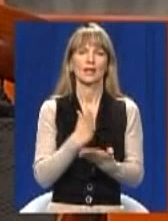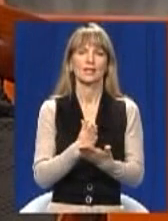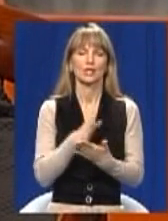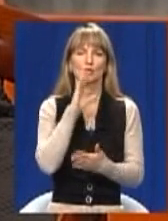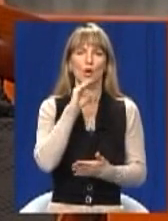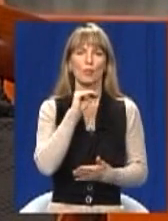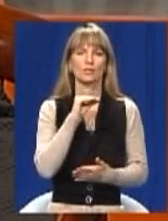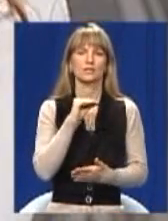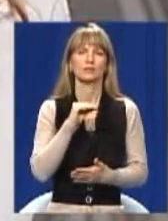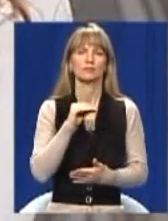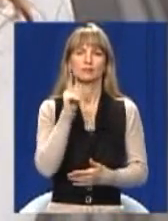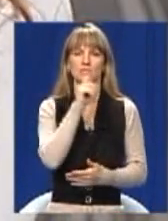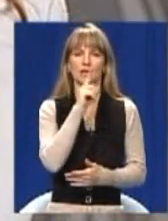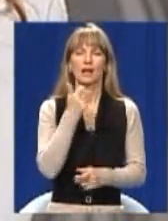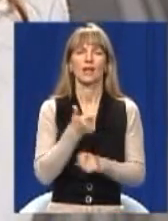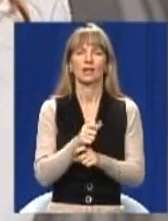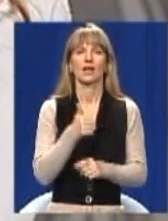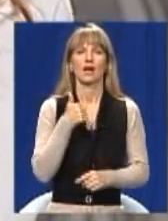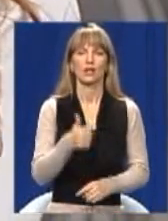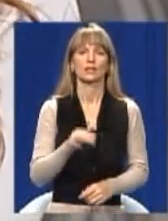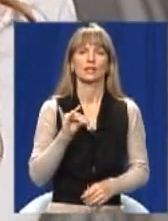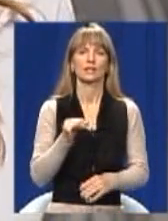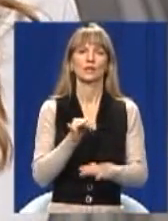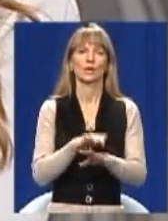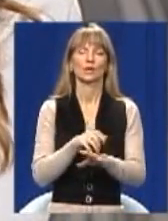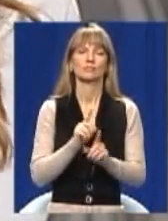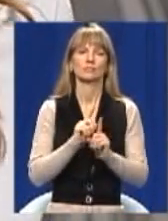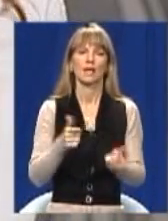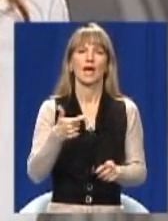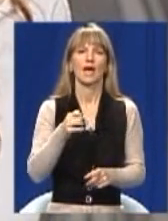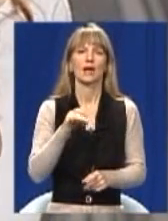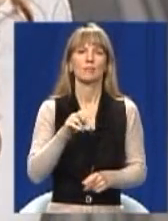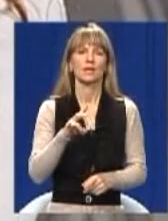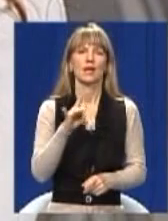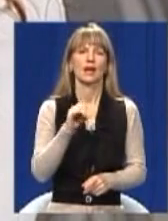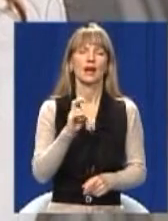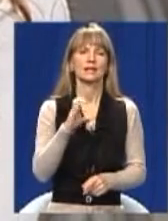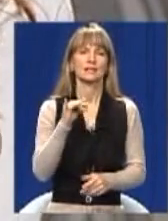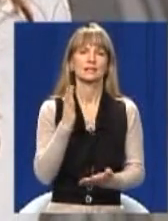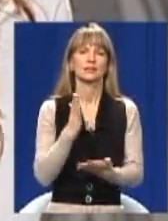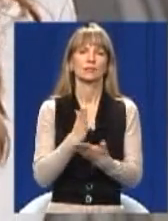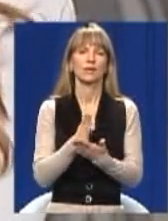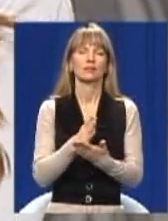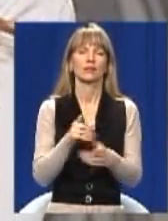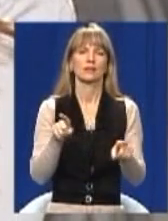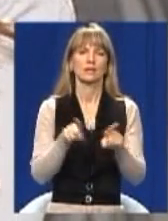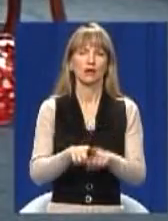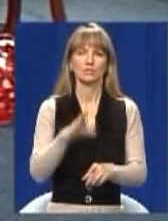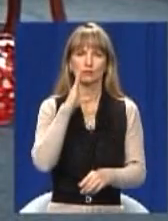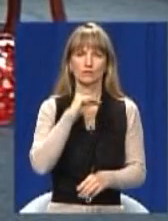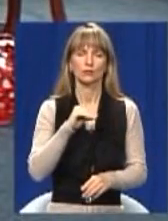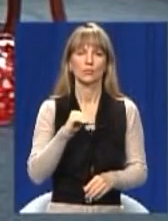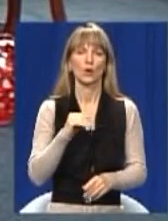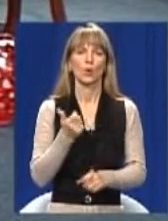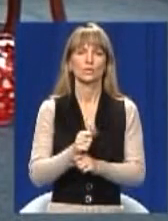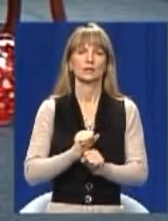маленька. Ну, цуцики – це теж дуже добре. І коти, особливо герман-рекси, вони ще дуже таки, мають таку здатність, як ну, дуже